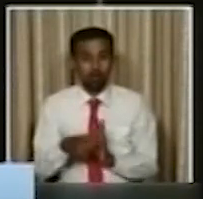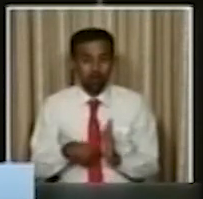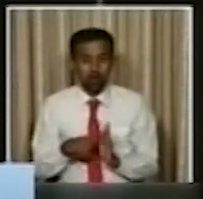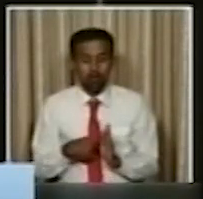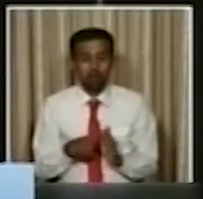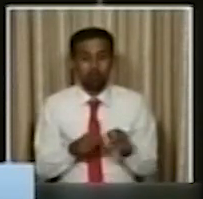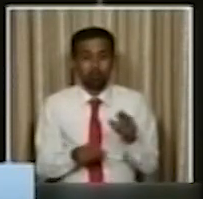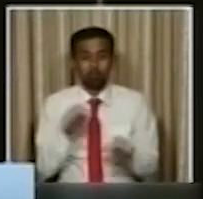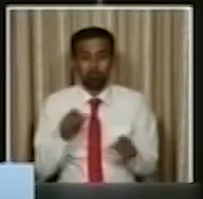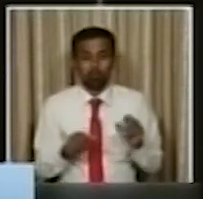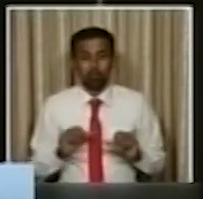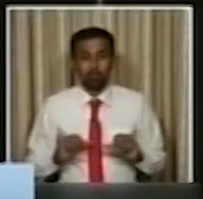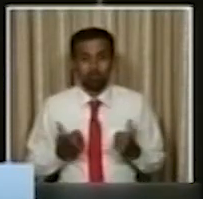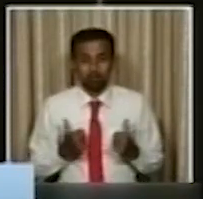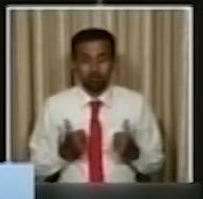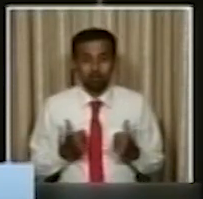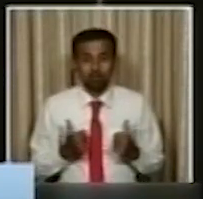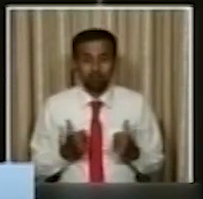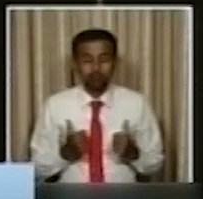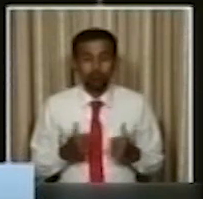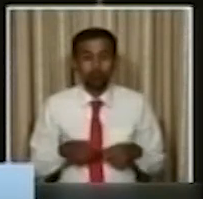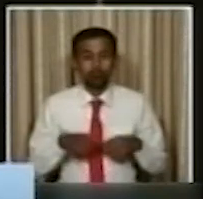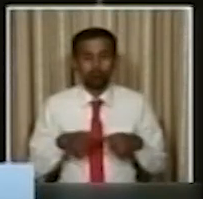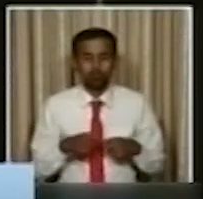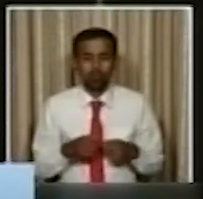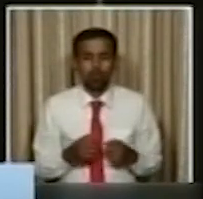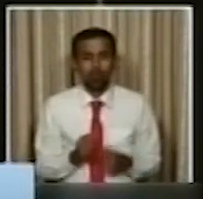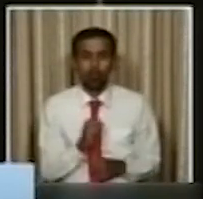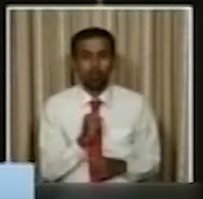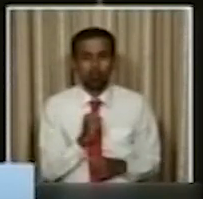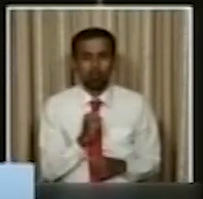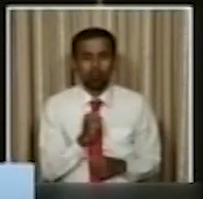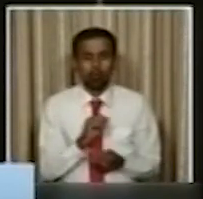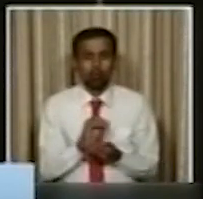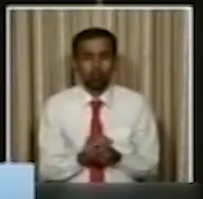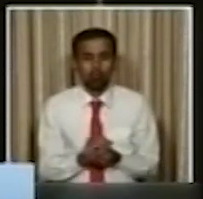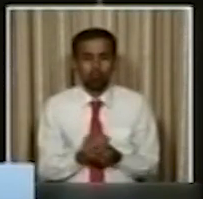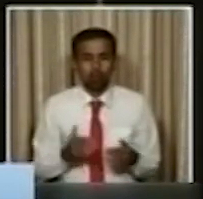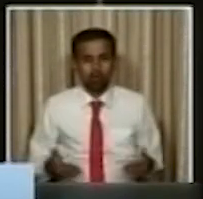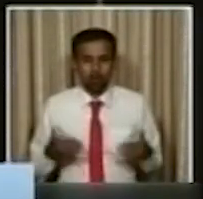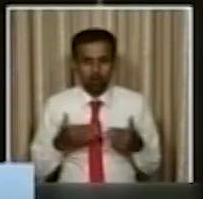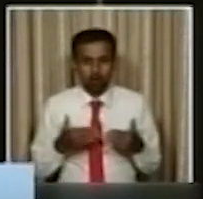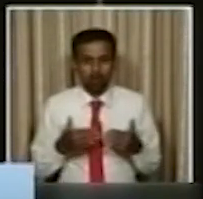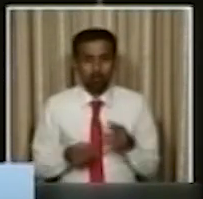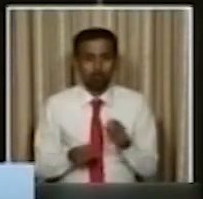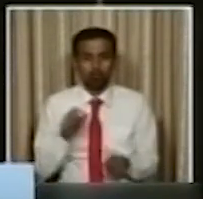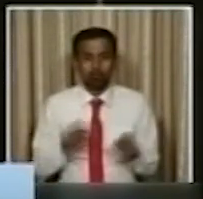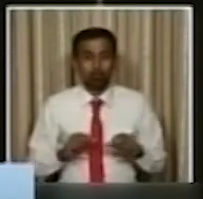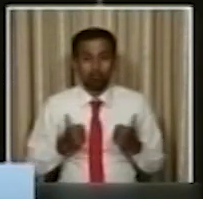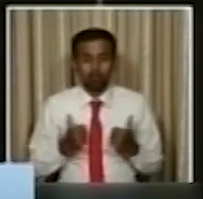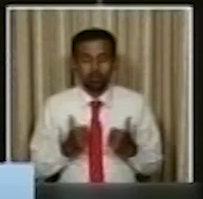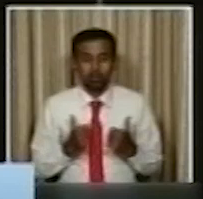வாழ்க்கையிலே எத்தகைய ஒரு தாக்கம் இன்றைய சூழலில் ஏற்பட்டிருக்கின்றது என்கின்ற போது